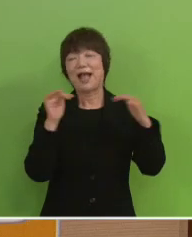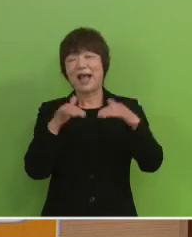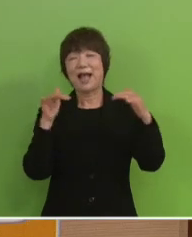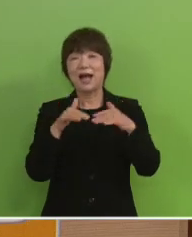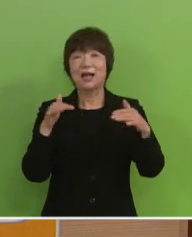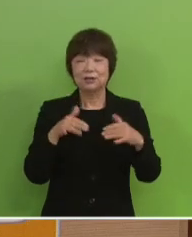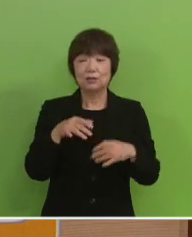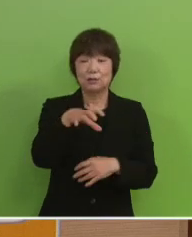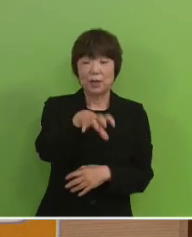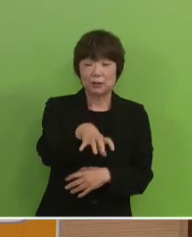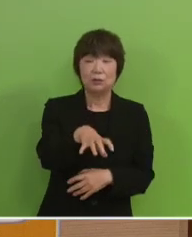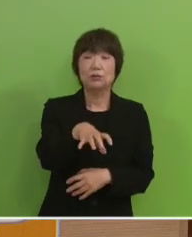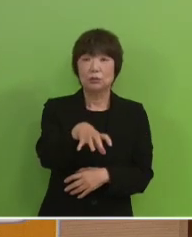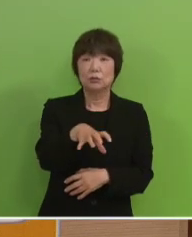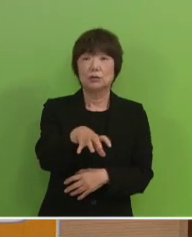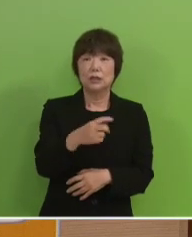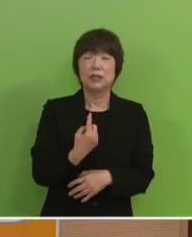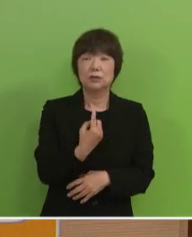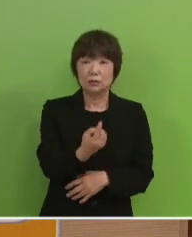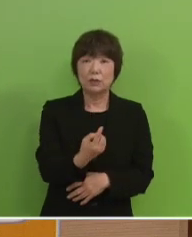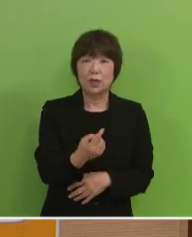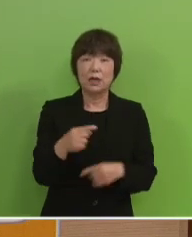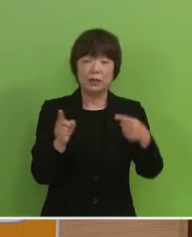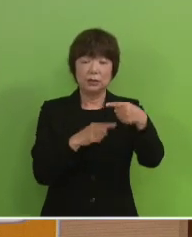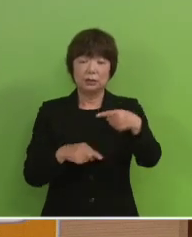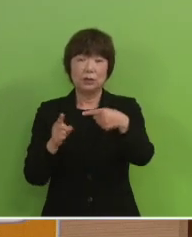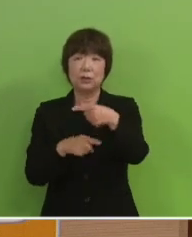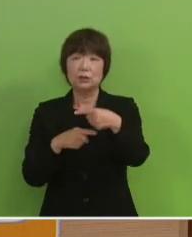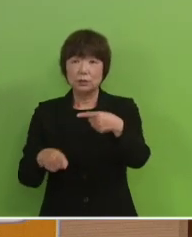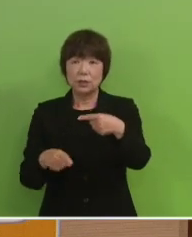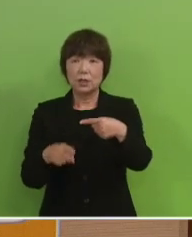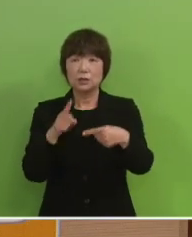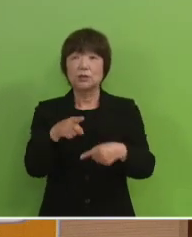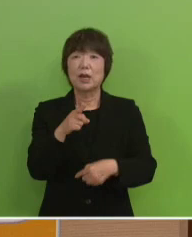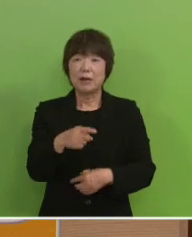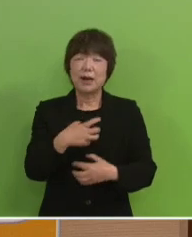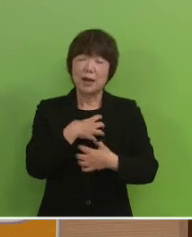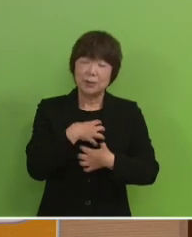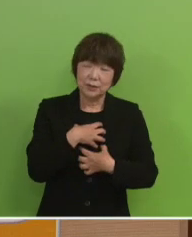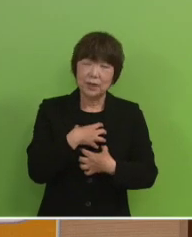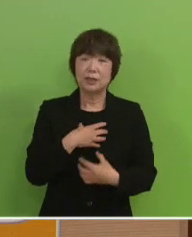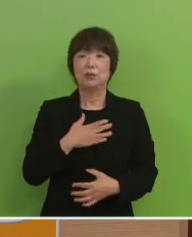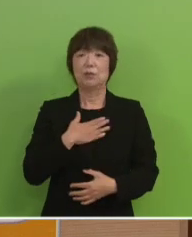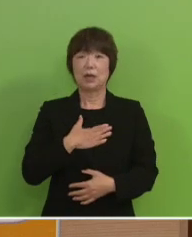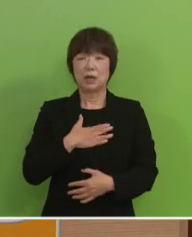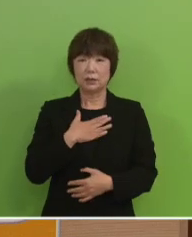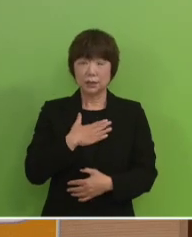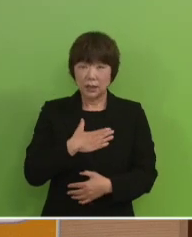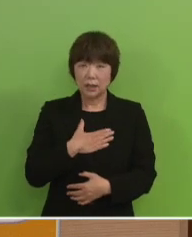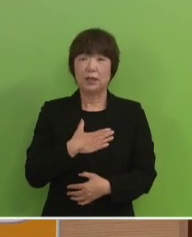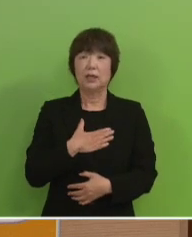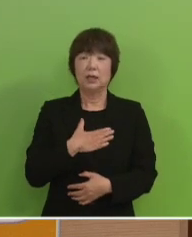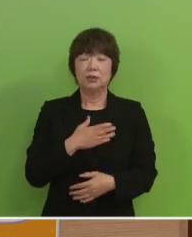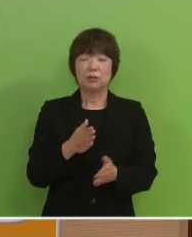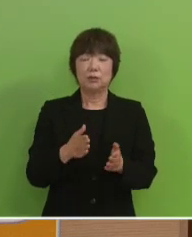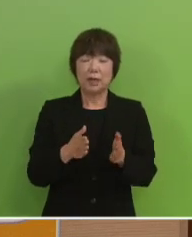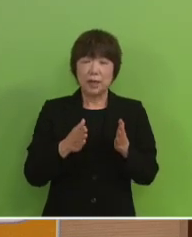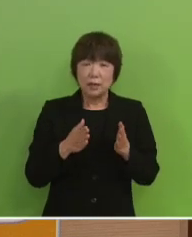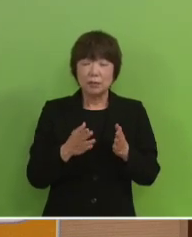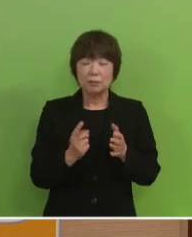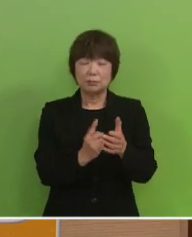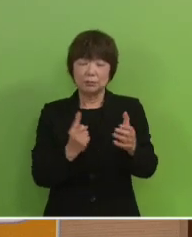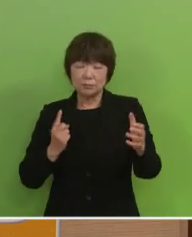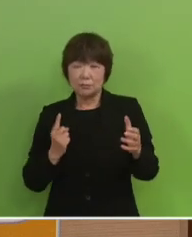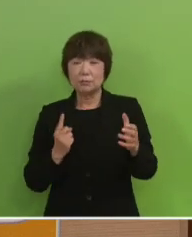場所これはあの一人一人があそれはリスクが高いと認識していただきまして避けていただきますよう